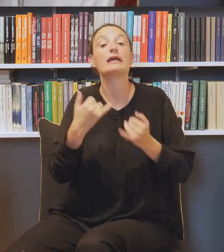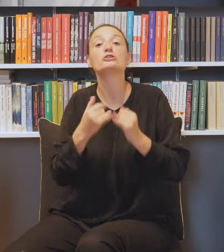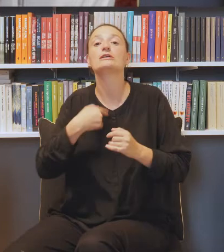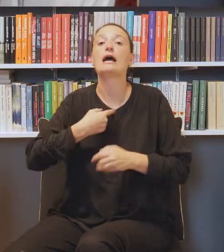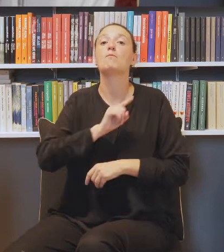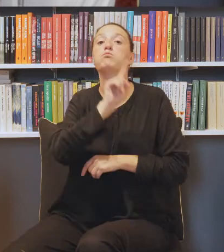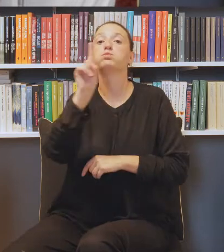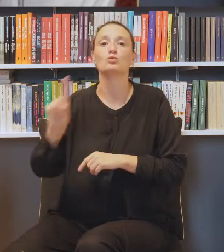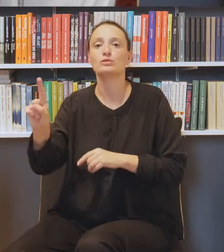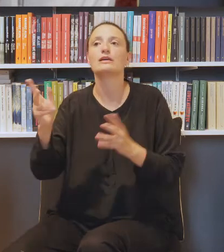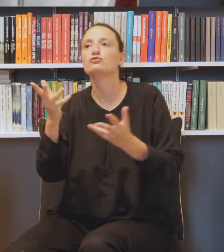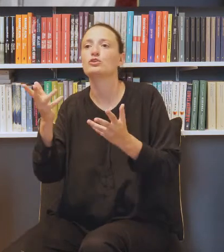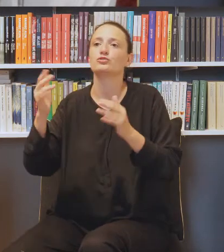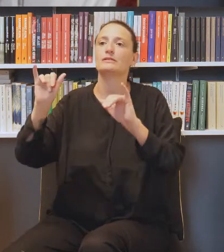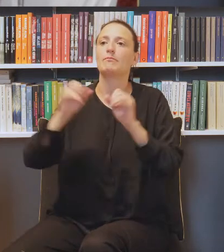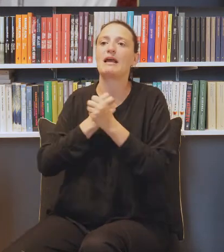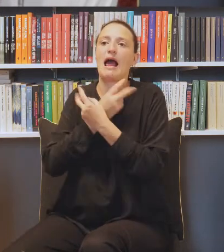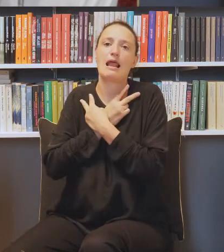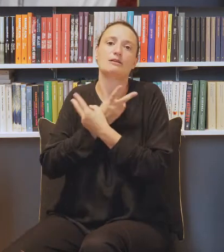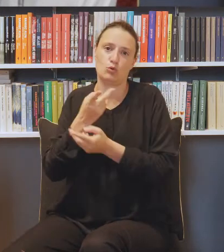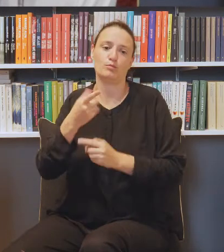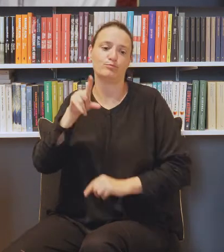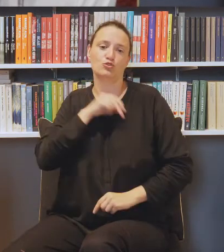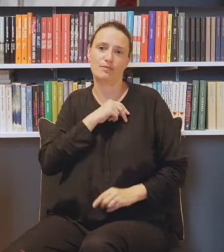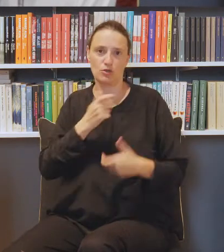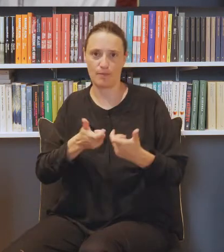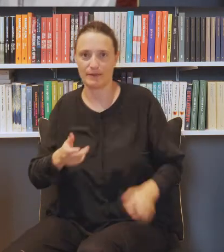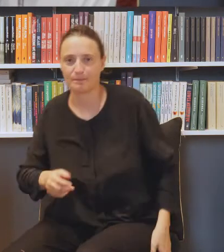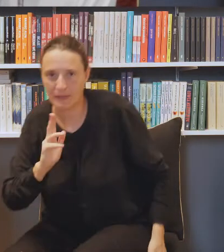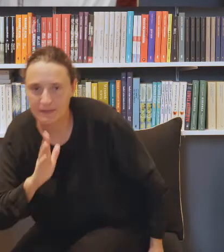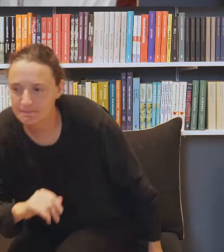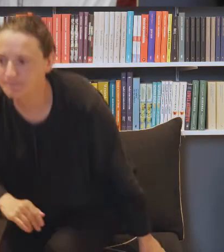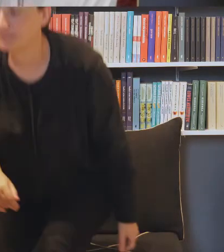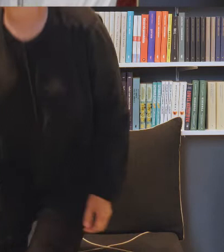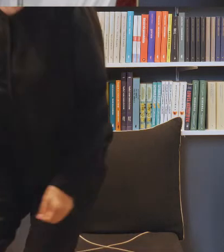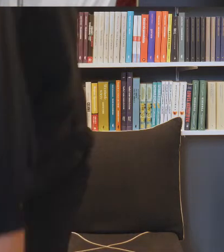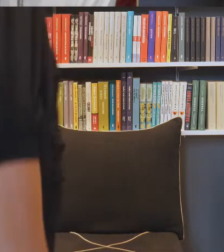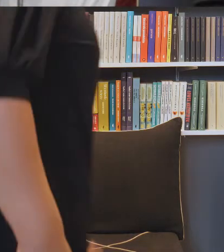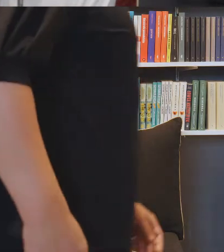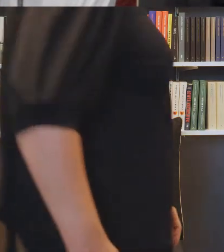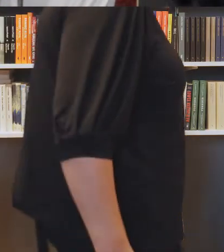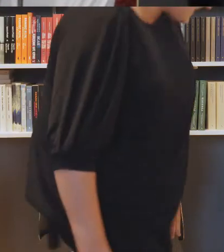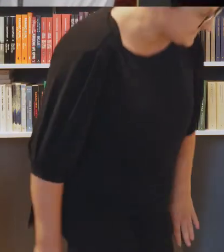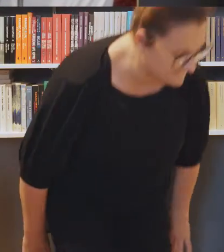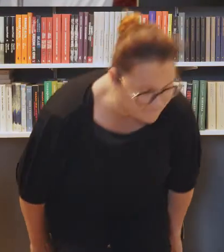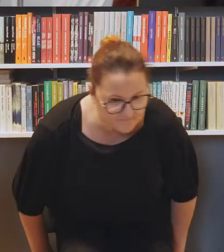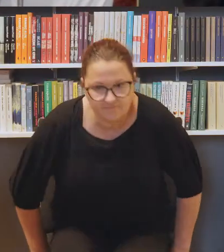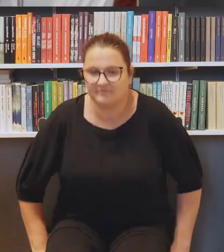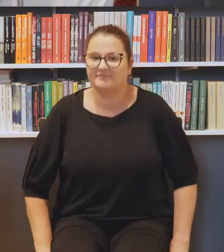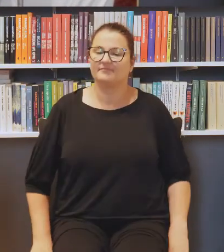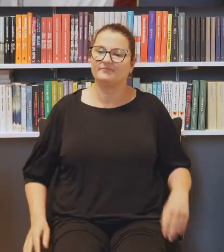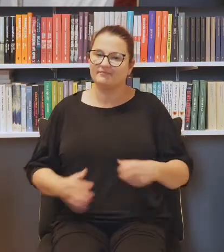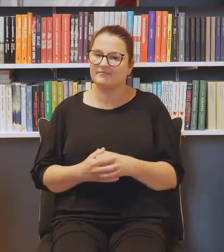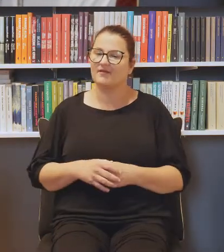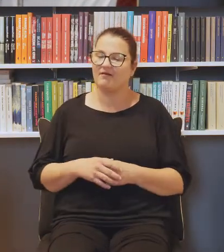do marynarki, żeby to promować. A czy właśnie osoby z Pabianic miały do ciebie jakieś pretensje